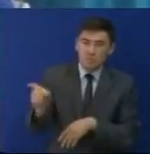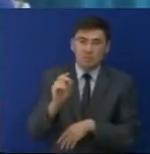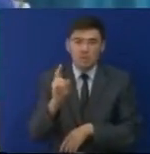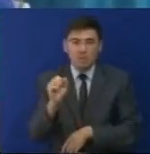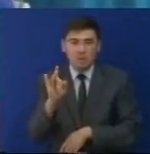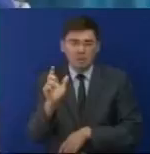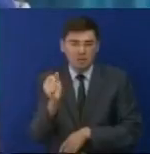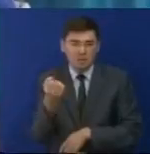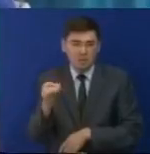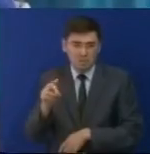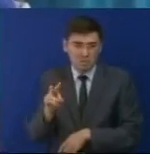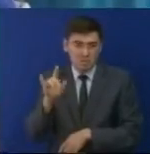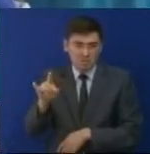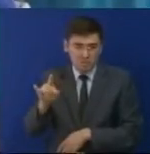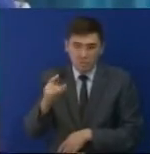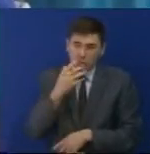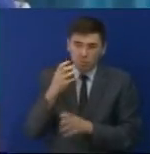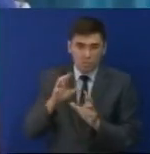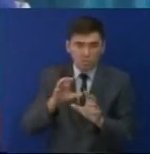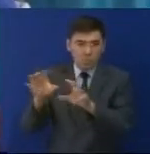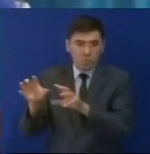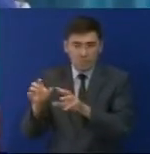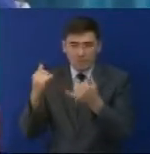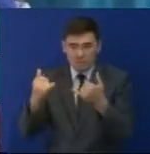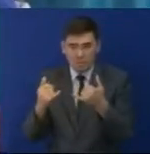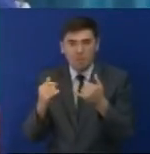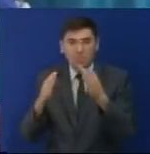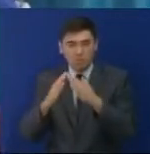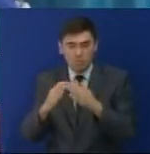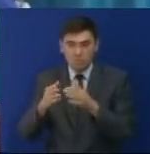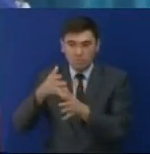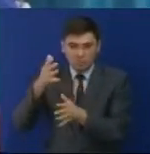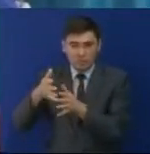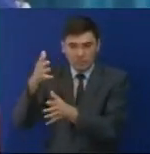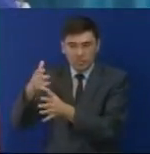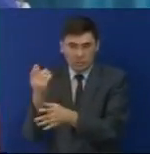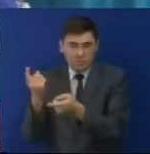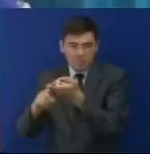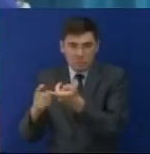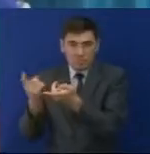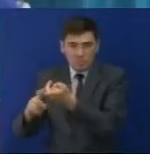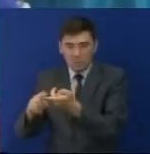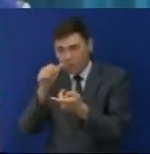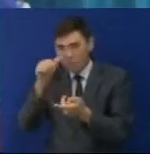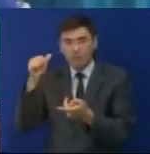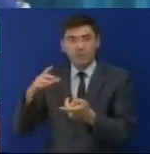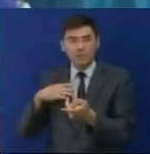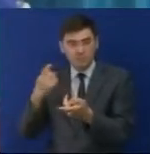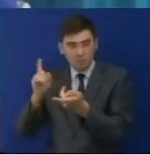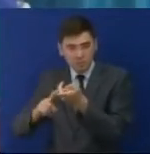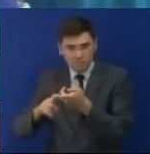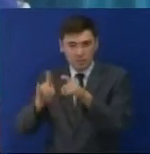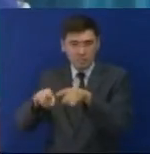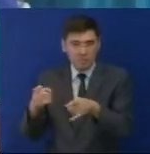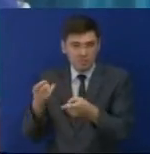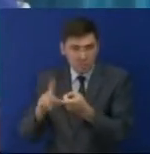микрорайонда қазіргі күнде жылда күннен күнге үй қосылып жатады. Былтыр үйлер қосылды, жаңа балабақша